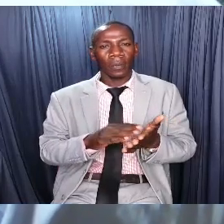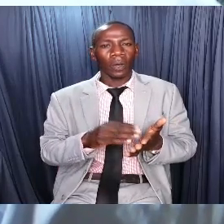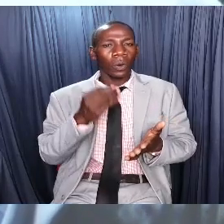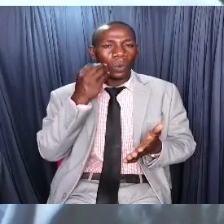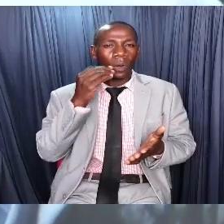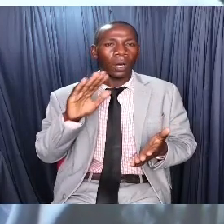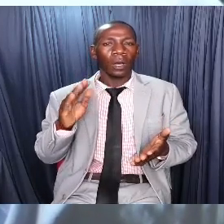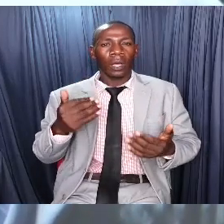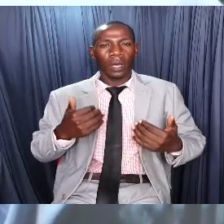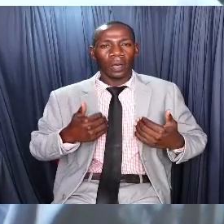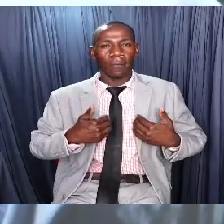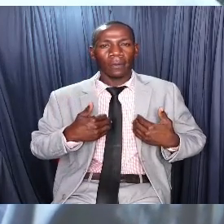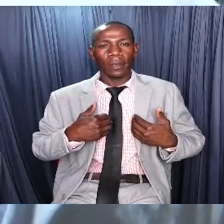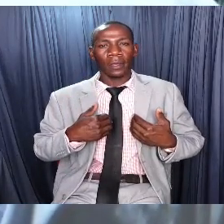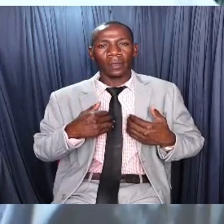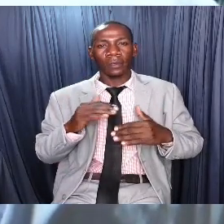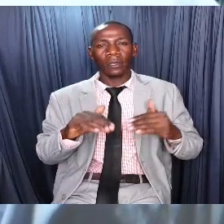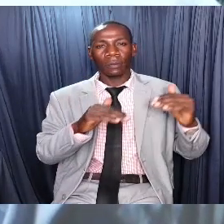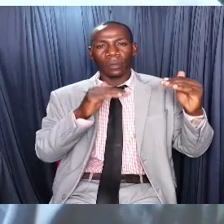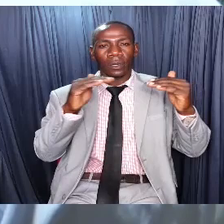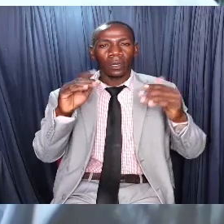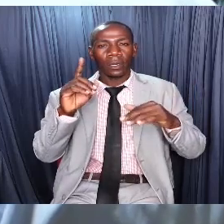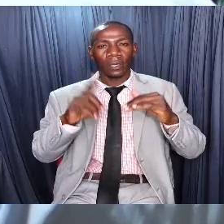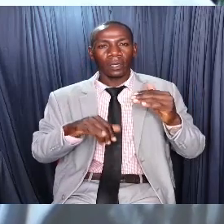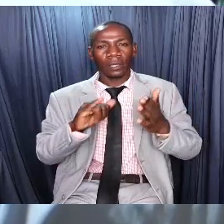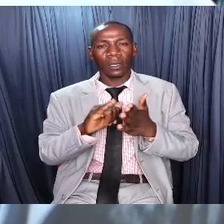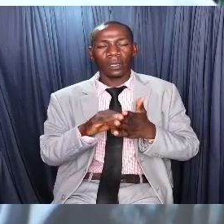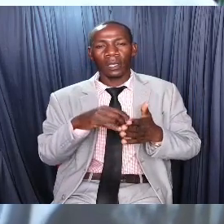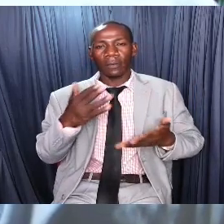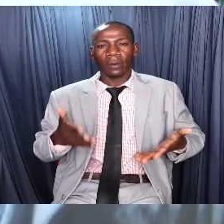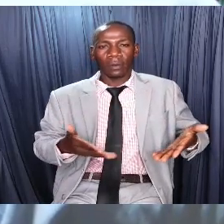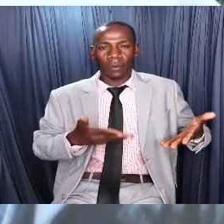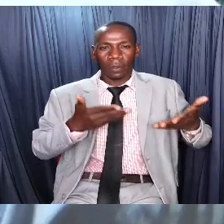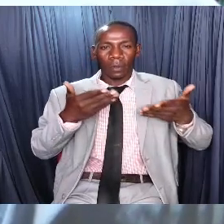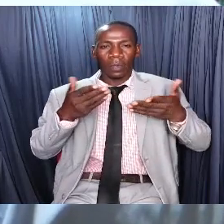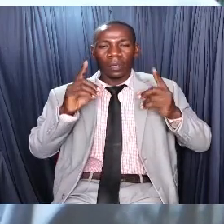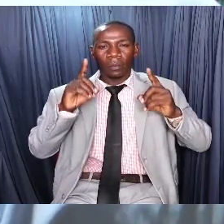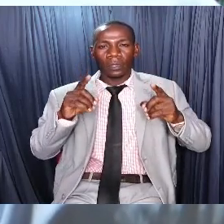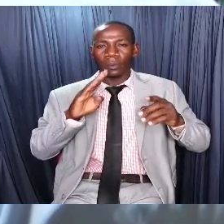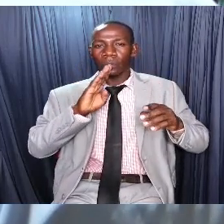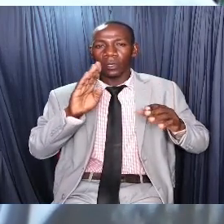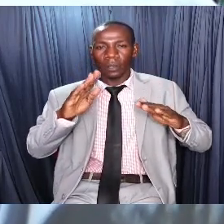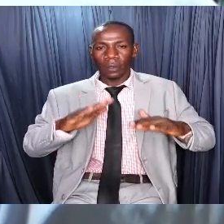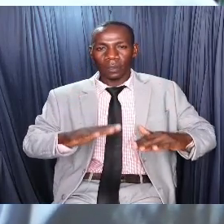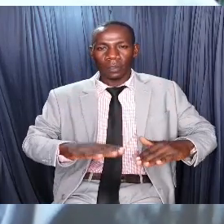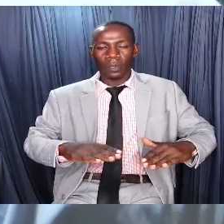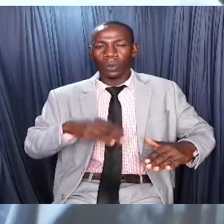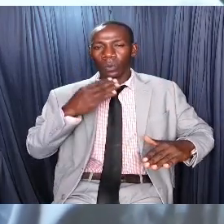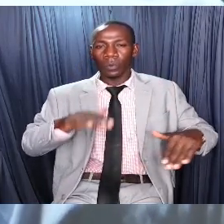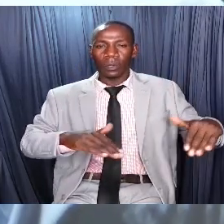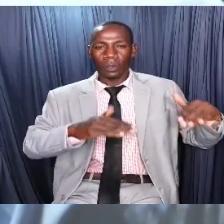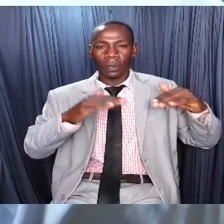kwake amehesabiwa haki kuliko yule, kwa maana kila ajikwezae atadhiliwa, naye